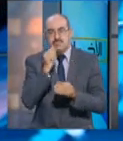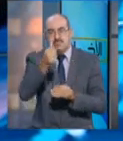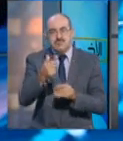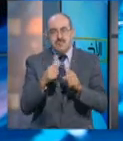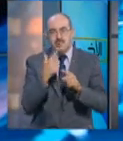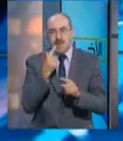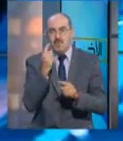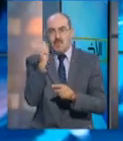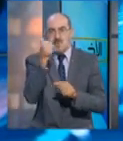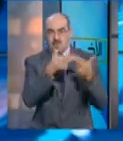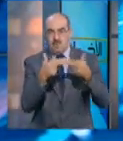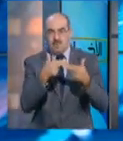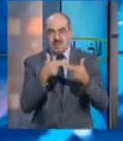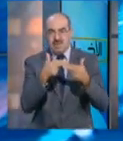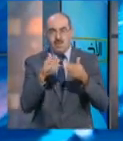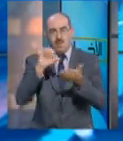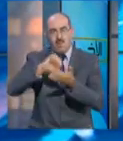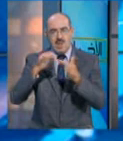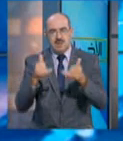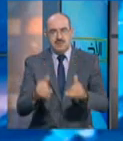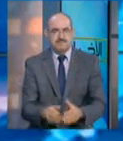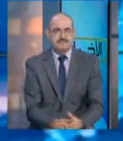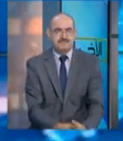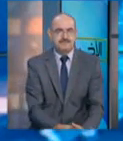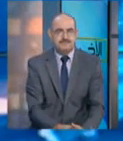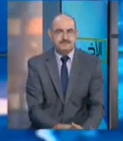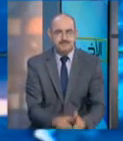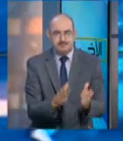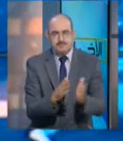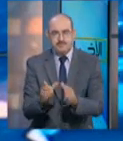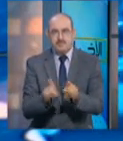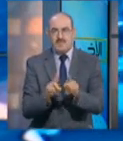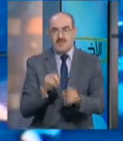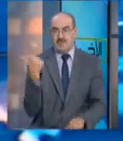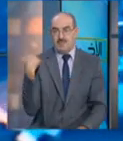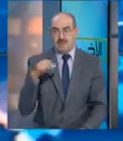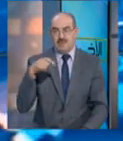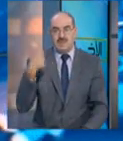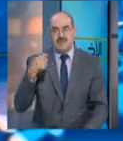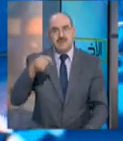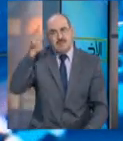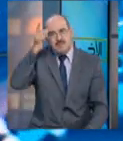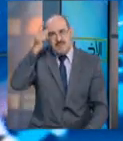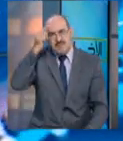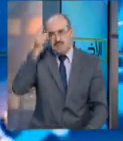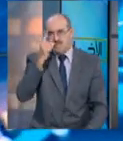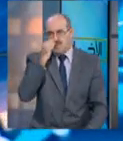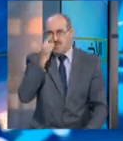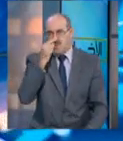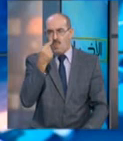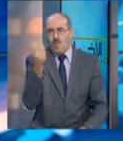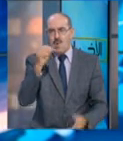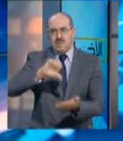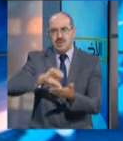الفاتح نوفمبر بالجزائر. استقبل أمس رئيس الجمهورية السيد عبد المجيد تبون